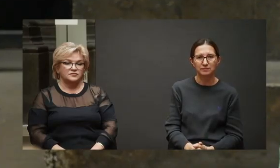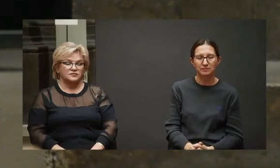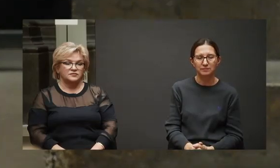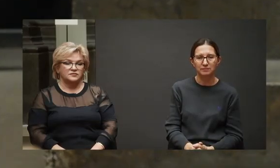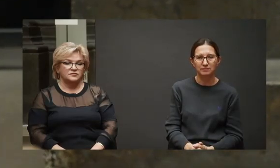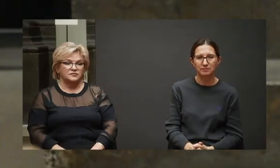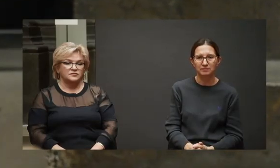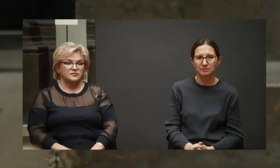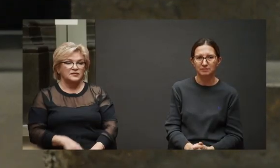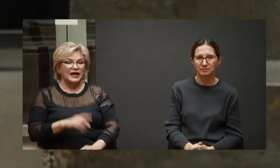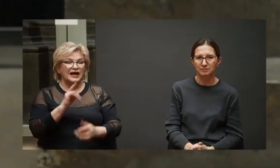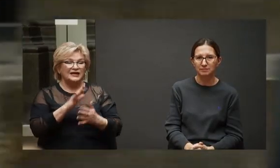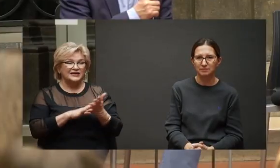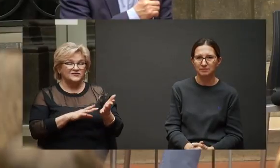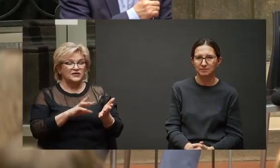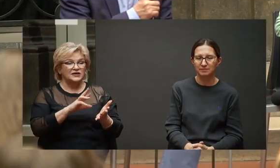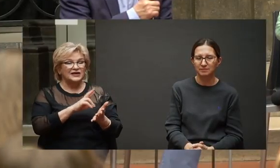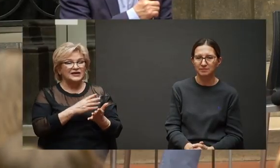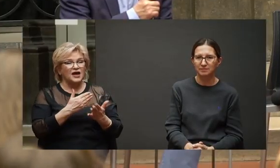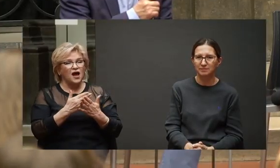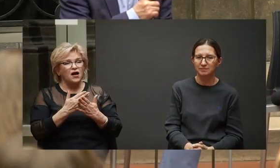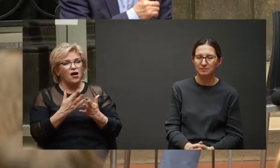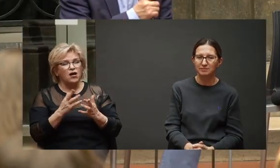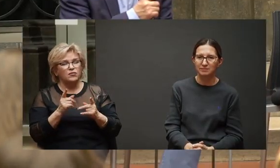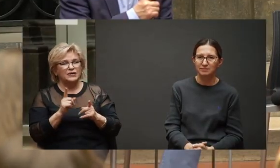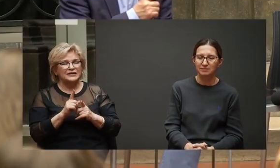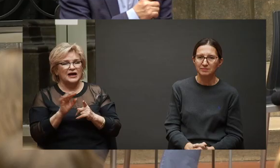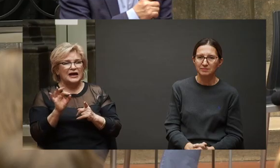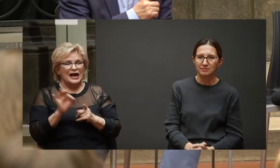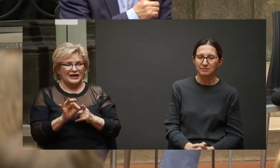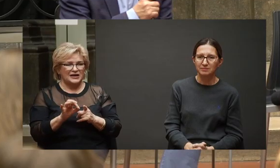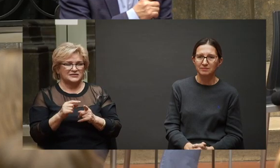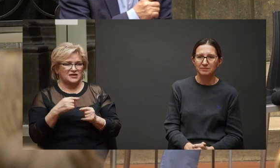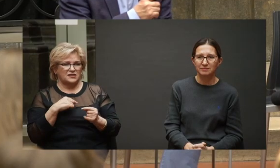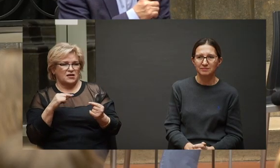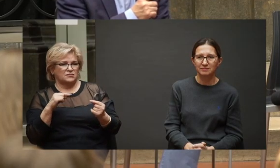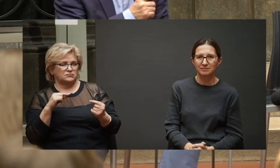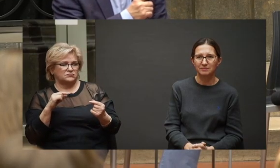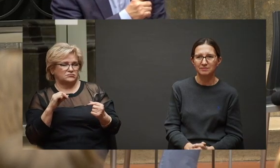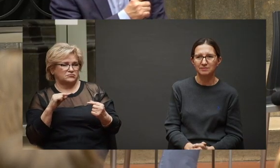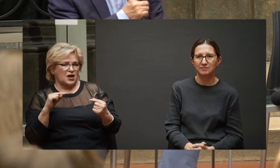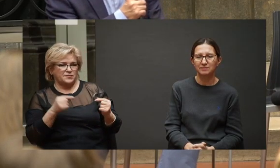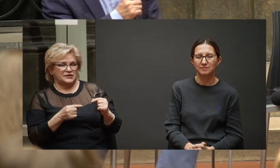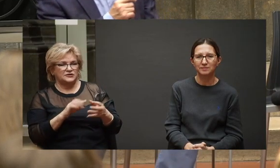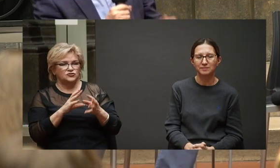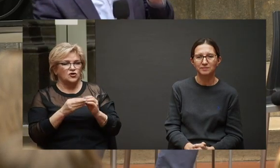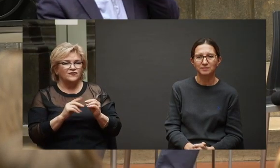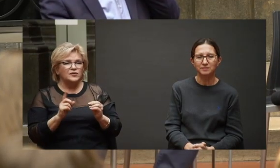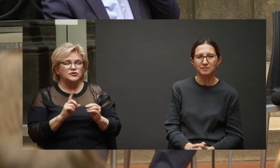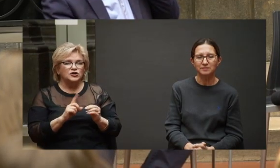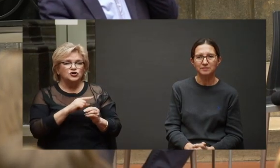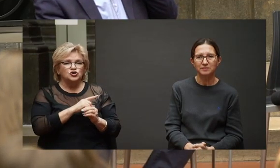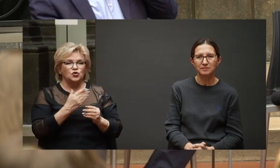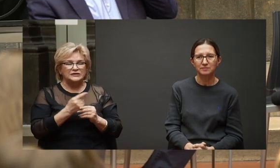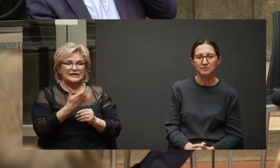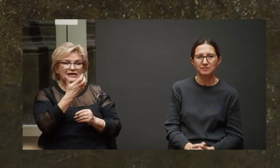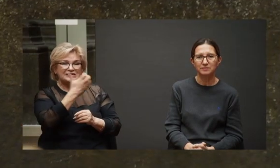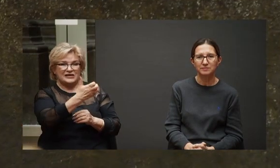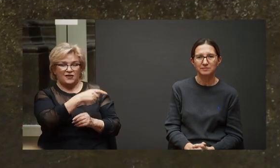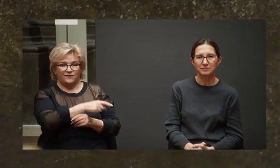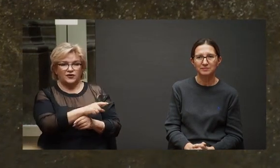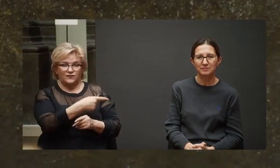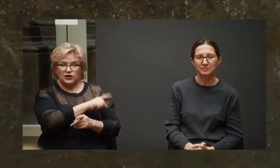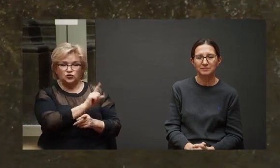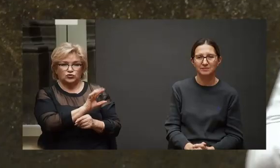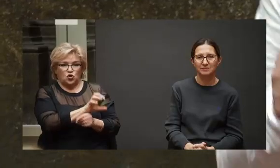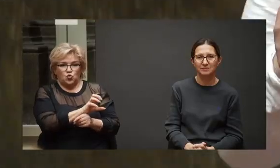Я бы, извините, Илья, я бы вот как-то так резко оппозицию не ставил. Я вообще вот это вот то, что селфи тут вы как-то